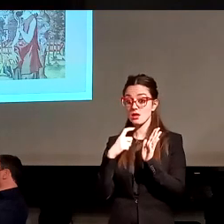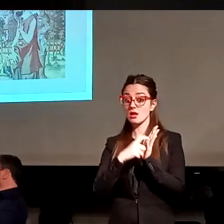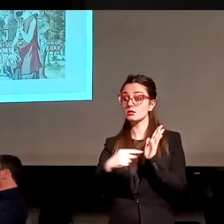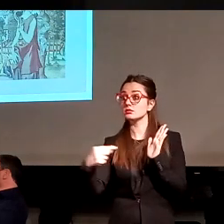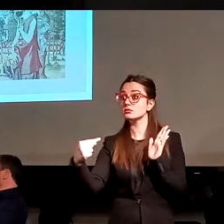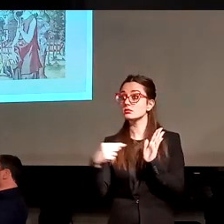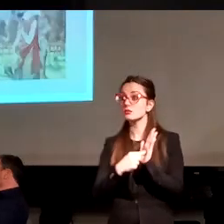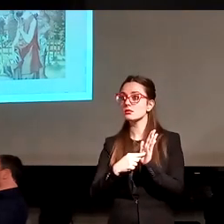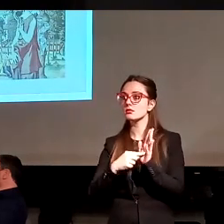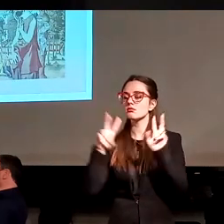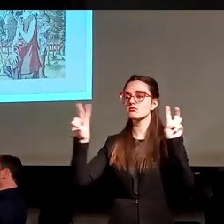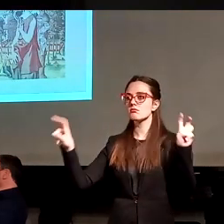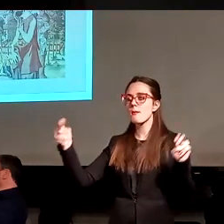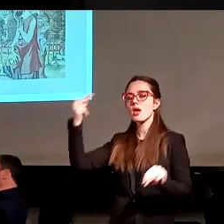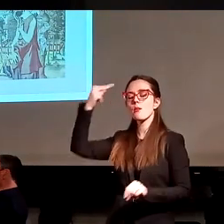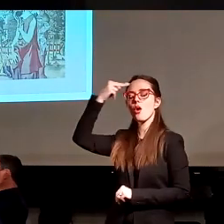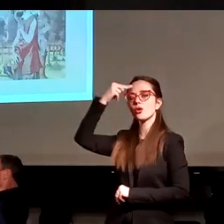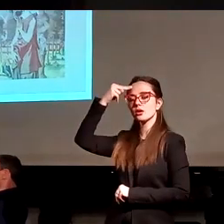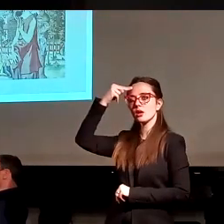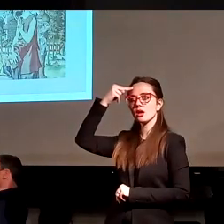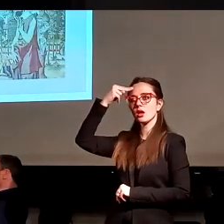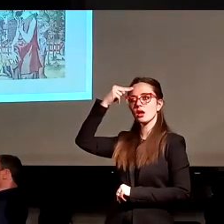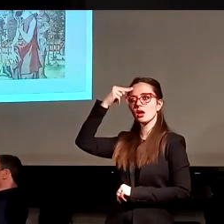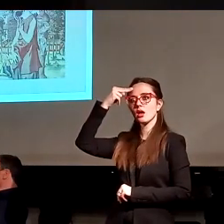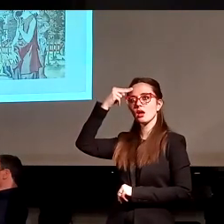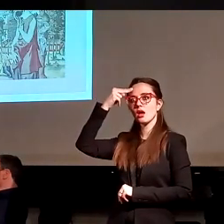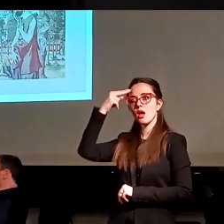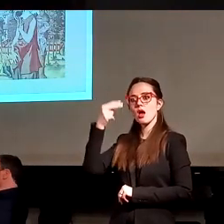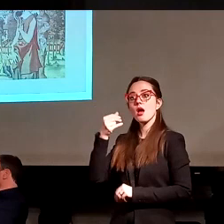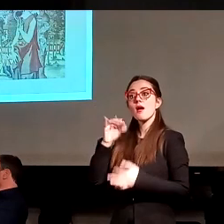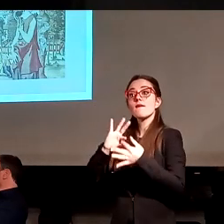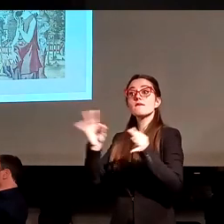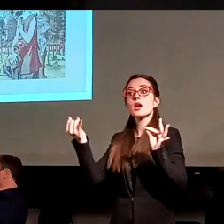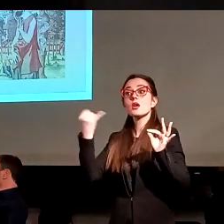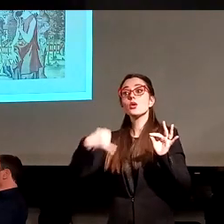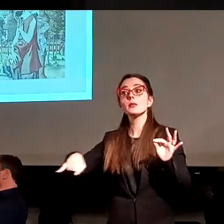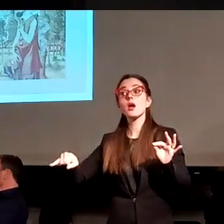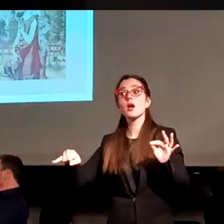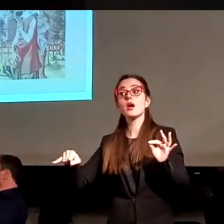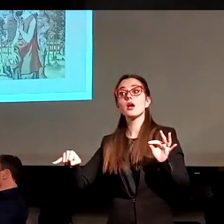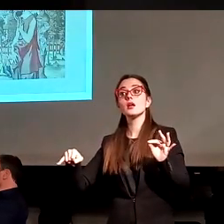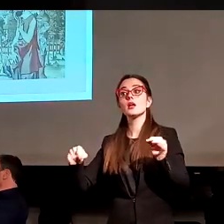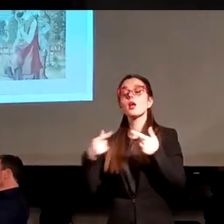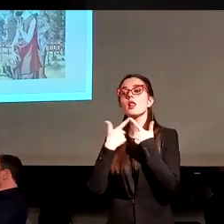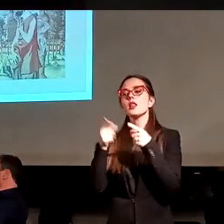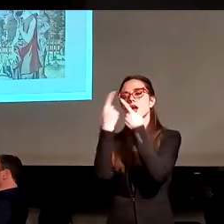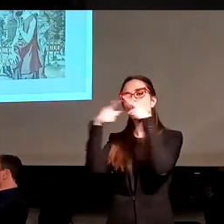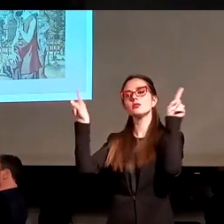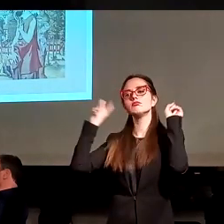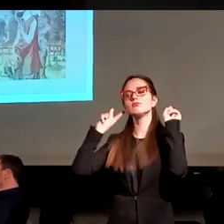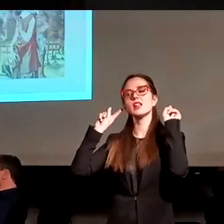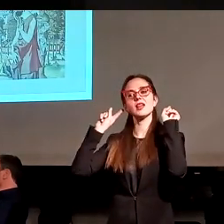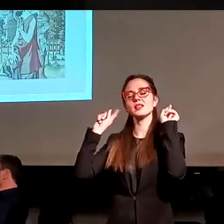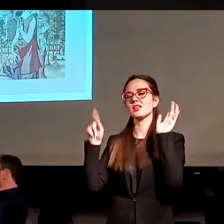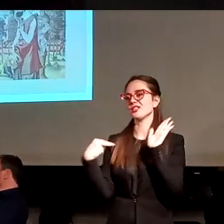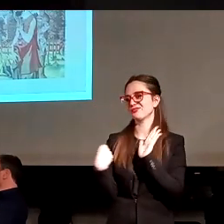è la memoria le ultime parole furono utn il non isdem verbis